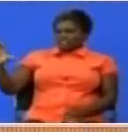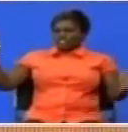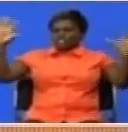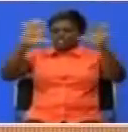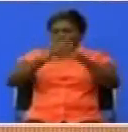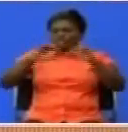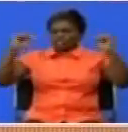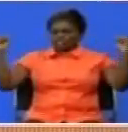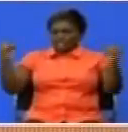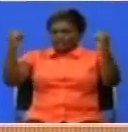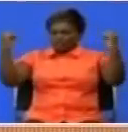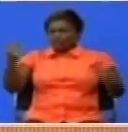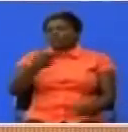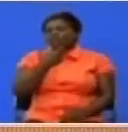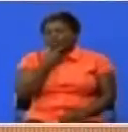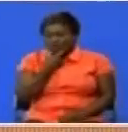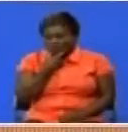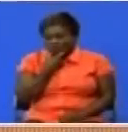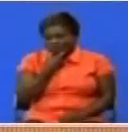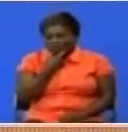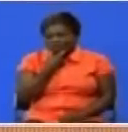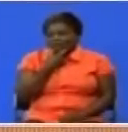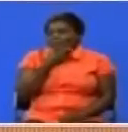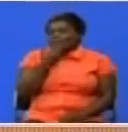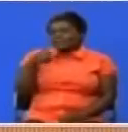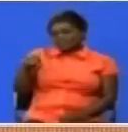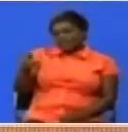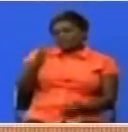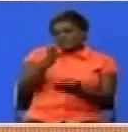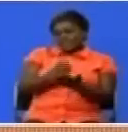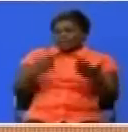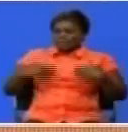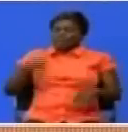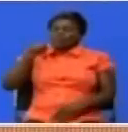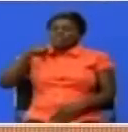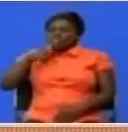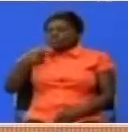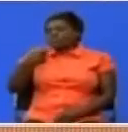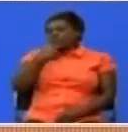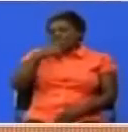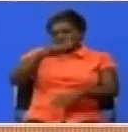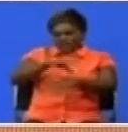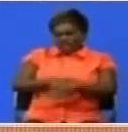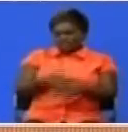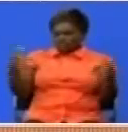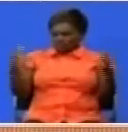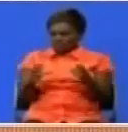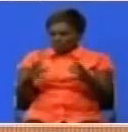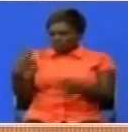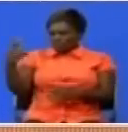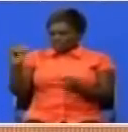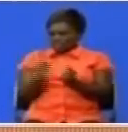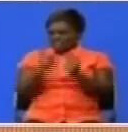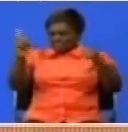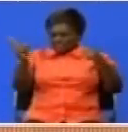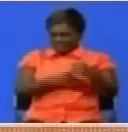na mabingwa wa ligi kuu nchini Gor Mahia. Sali ni kati ya wachezaji wapya katika kambi ya Gor Mahia, kikosi ambacho mwaka